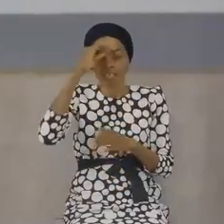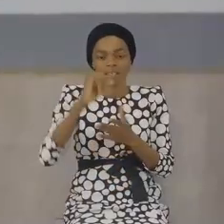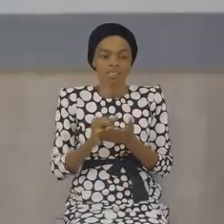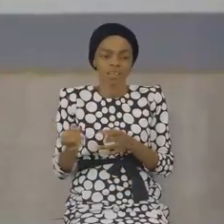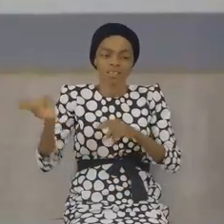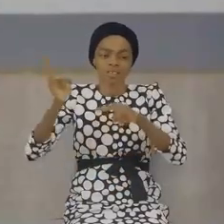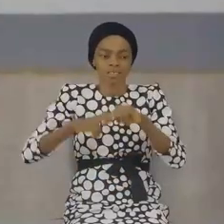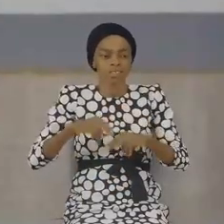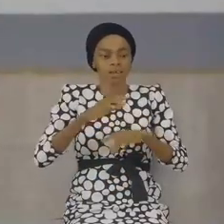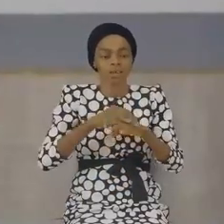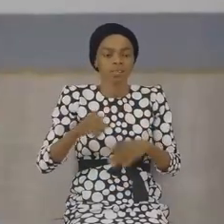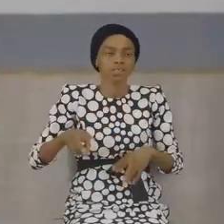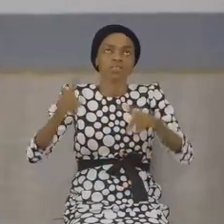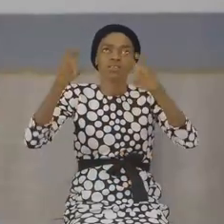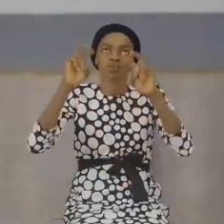eux.